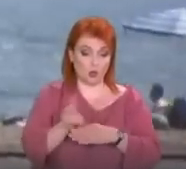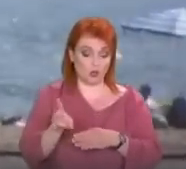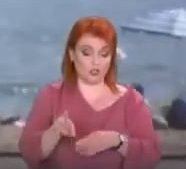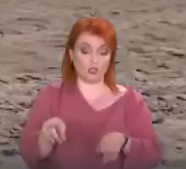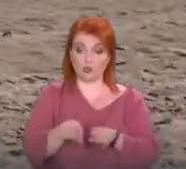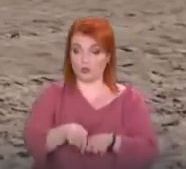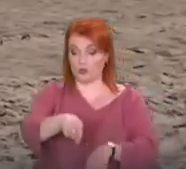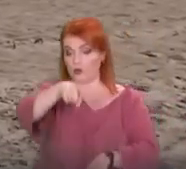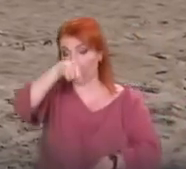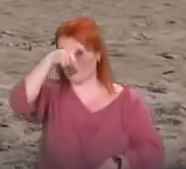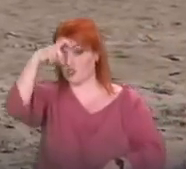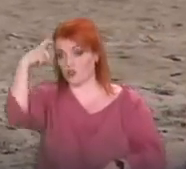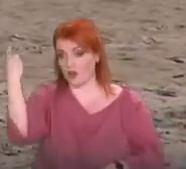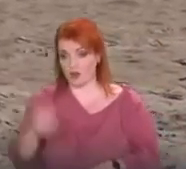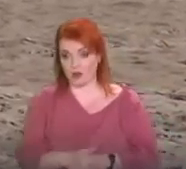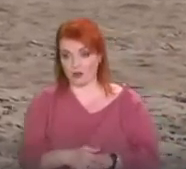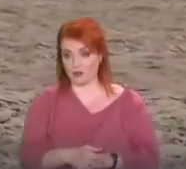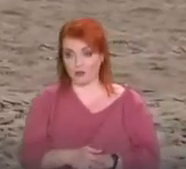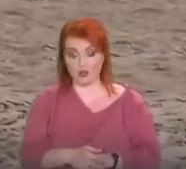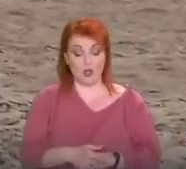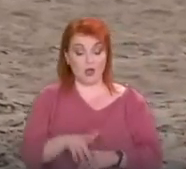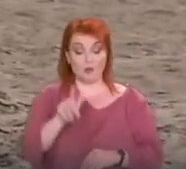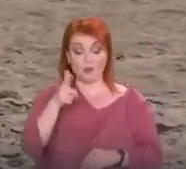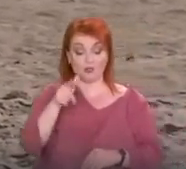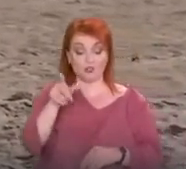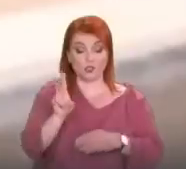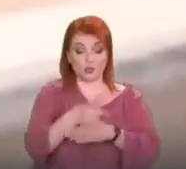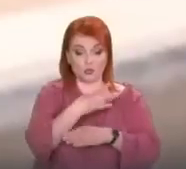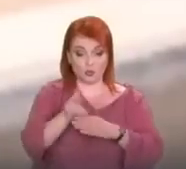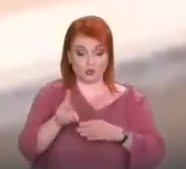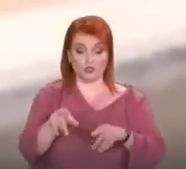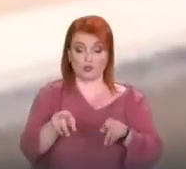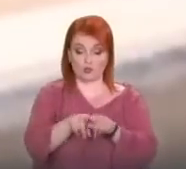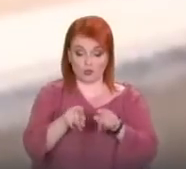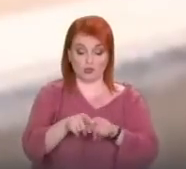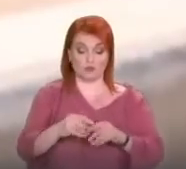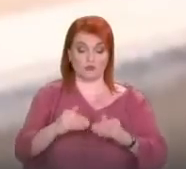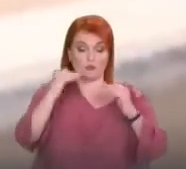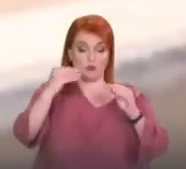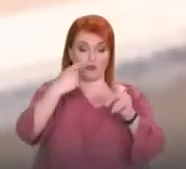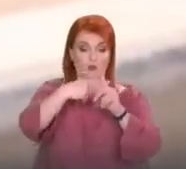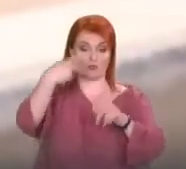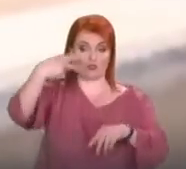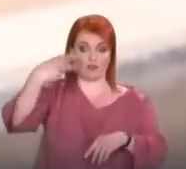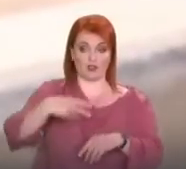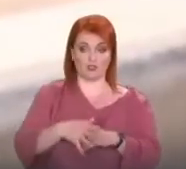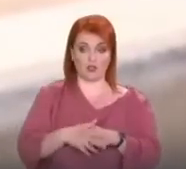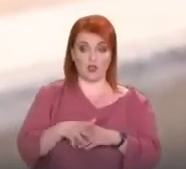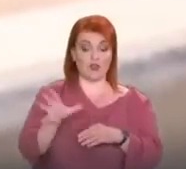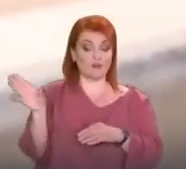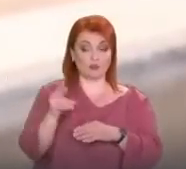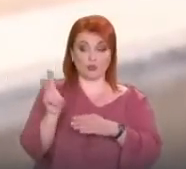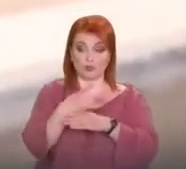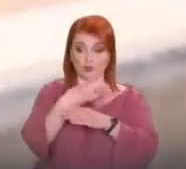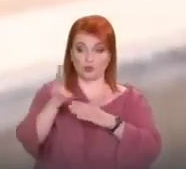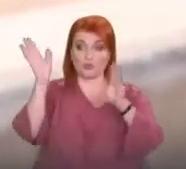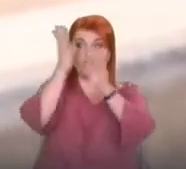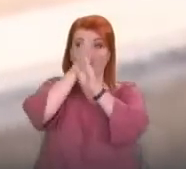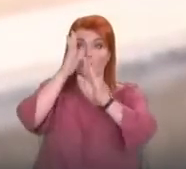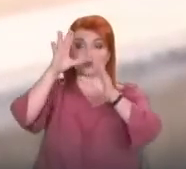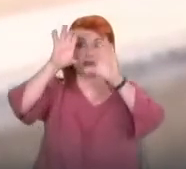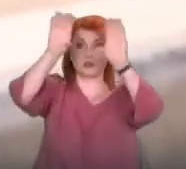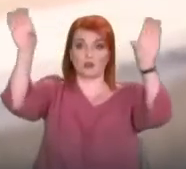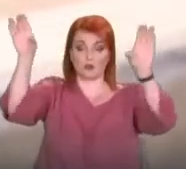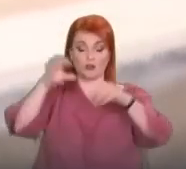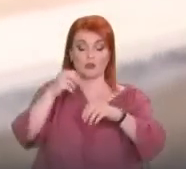coșmar, deoarece termometrele nu coboară sub 20 de grade. Stăm cu ventilatorul pornit toată noaptea, dar asta ne